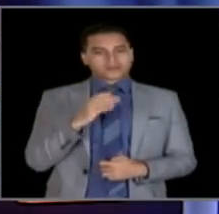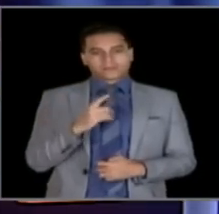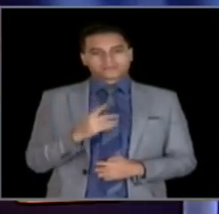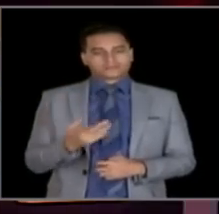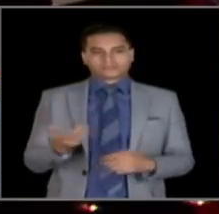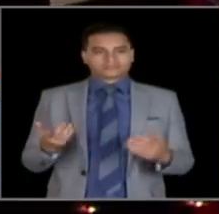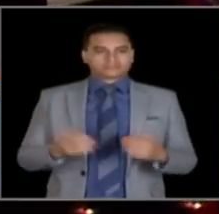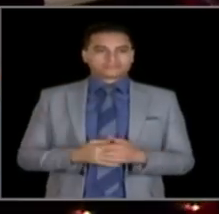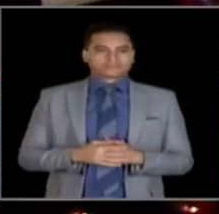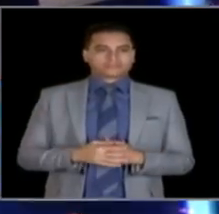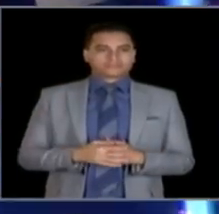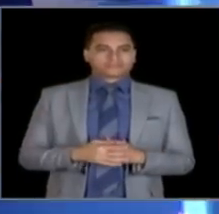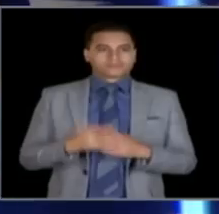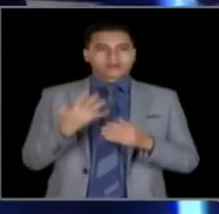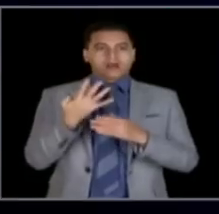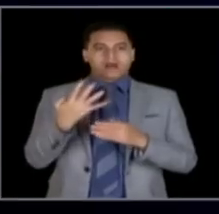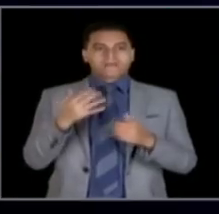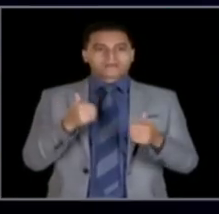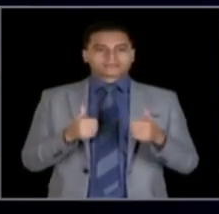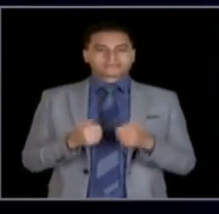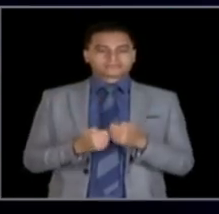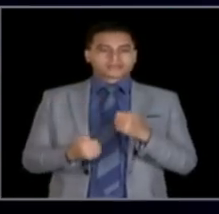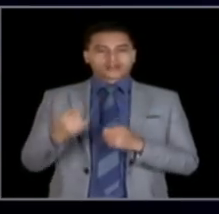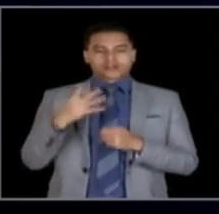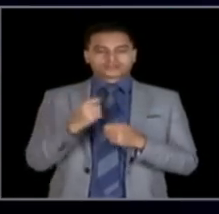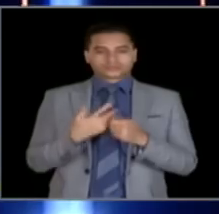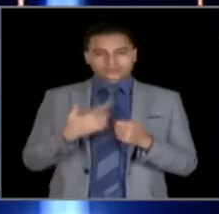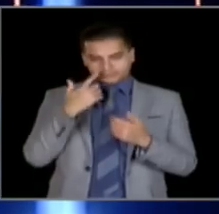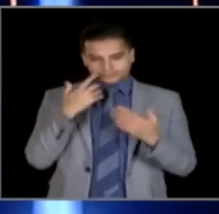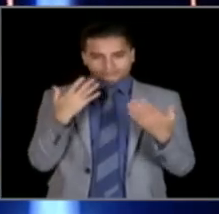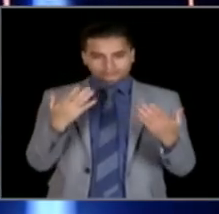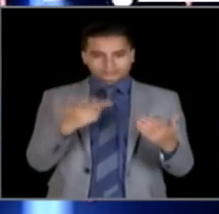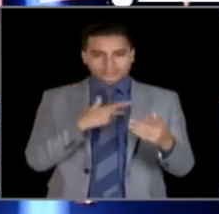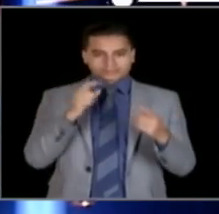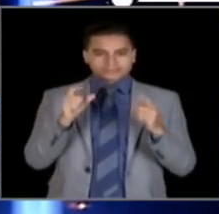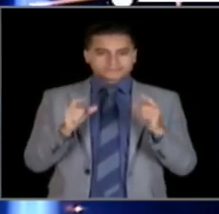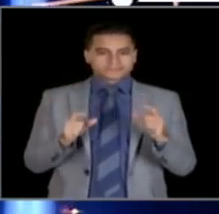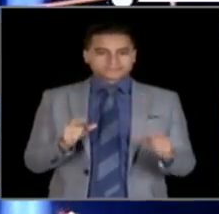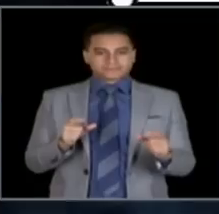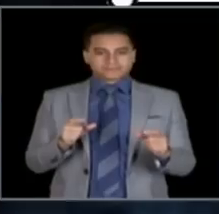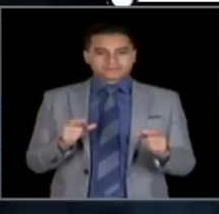خاطئة. أربع اختيارات بزائد 10 أو ناقص 5.